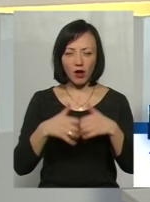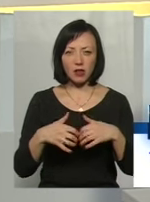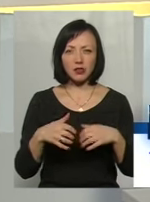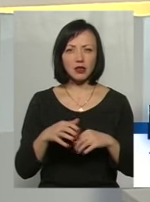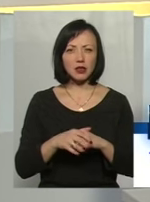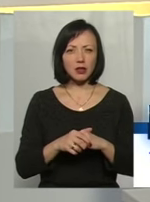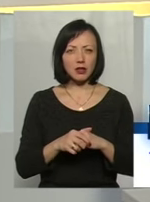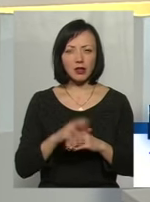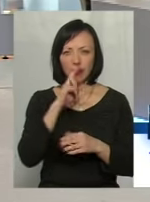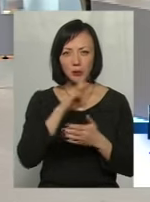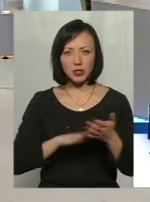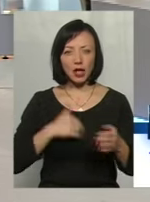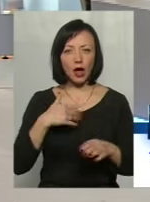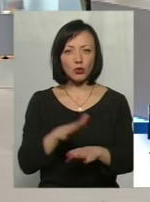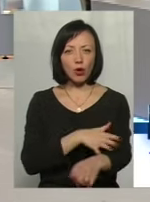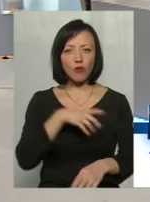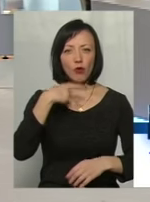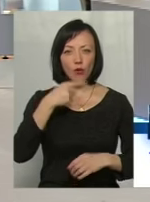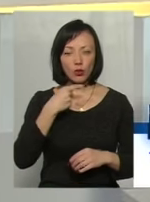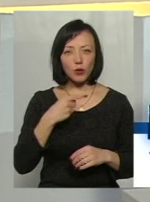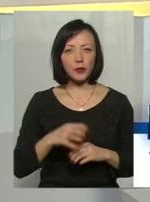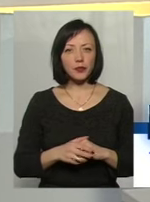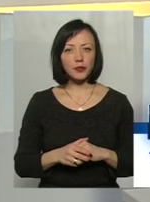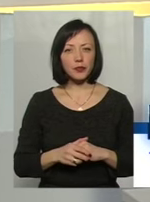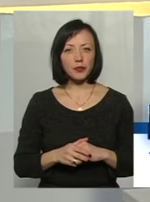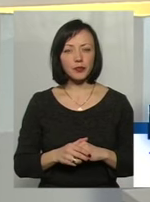бачу, бо я довго вже говорю, що